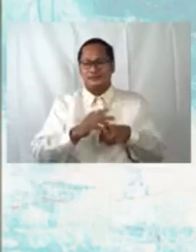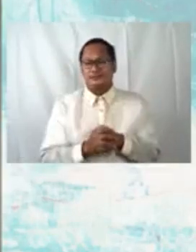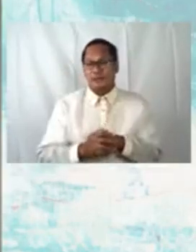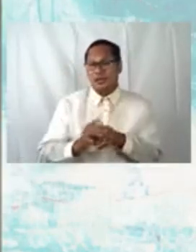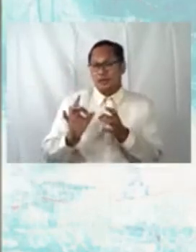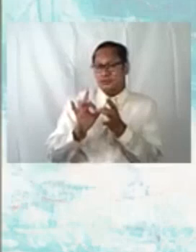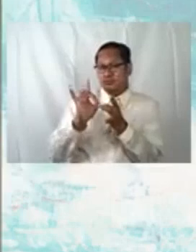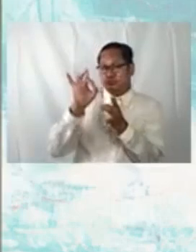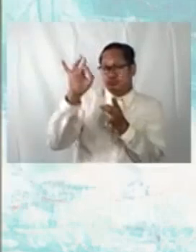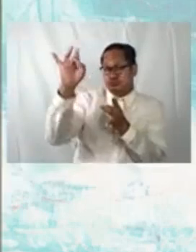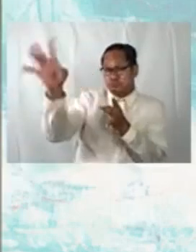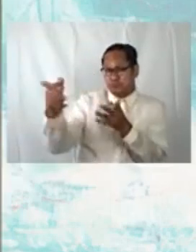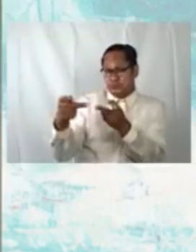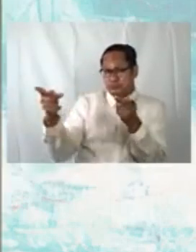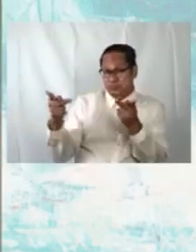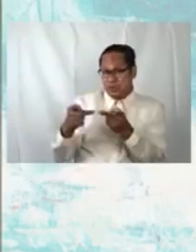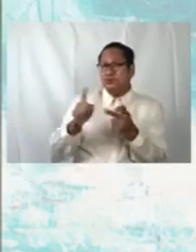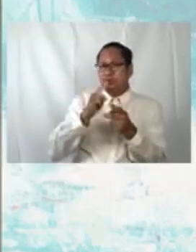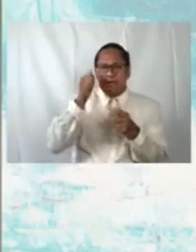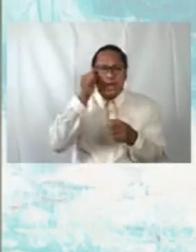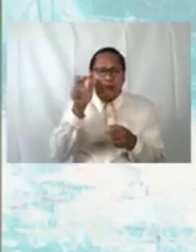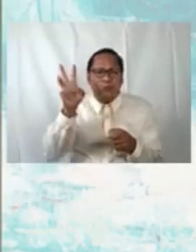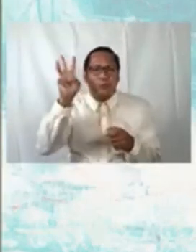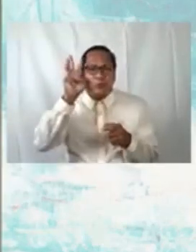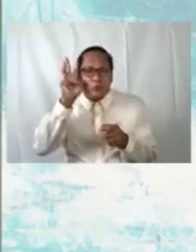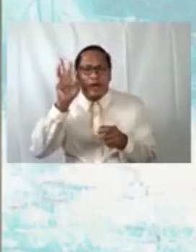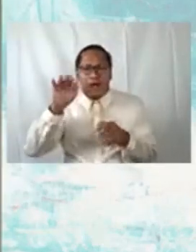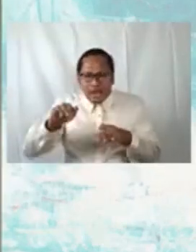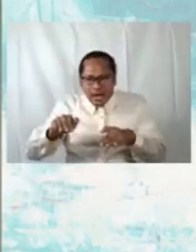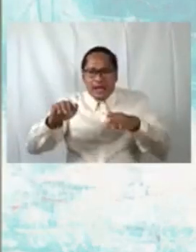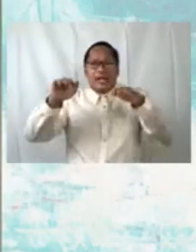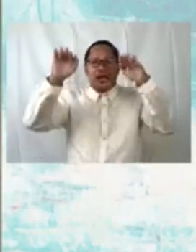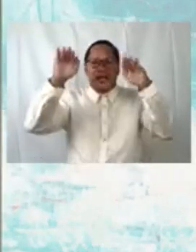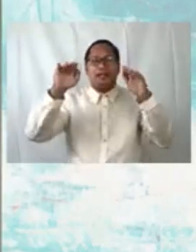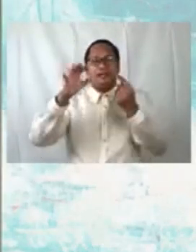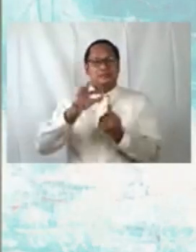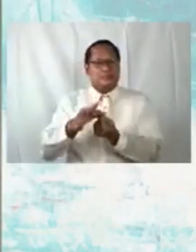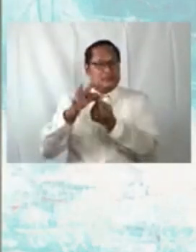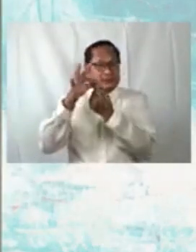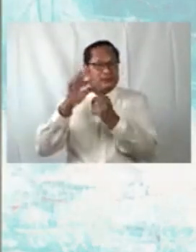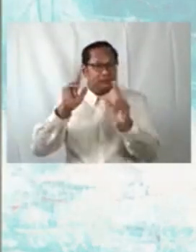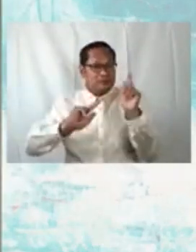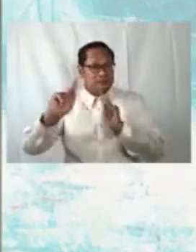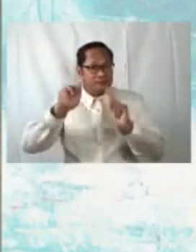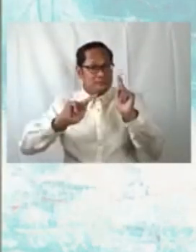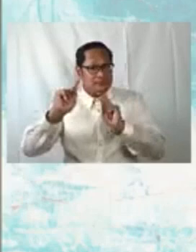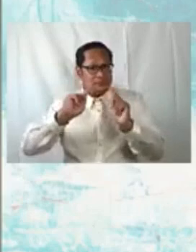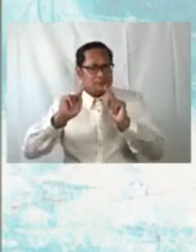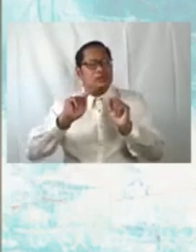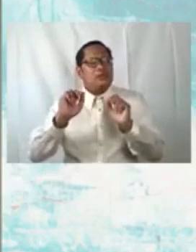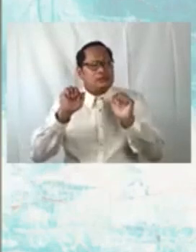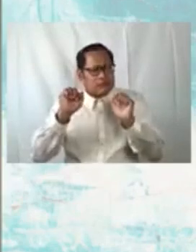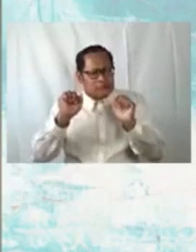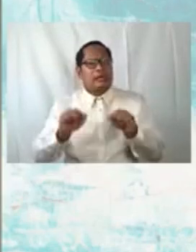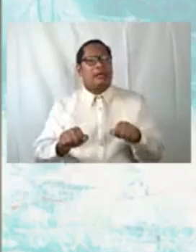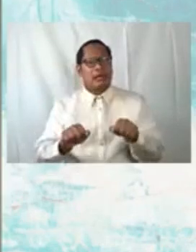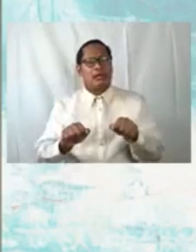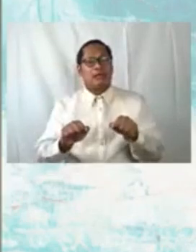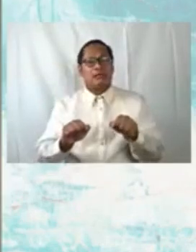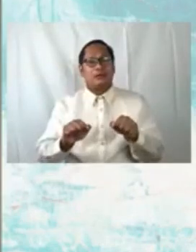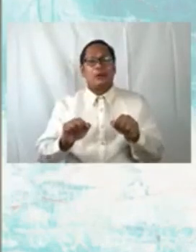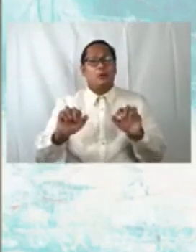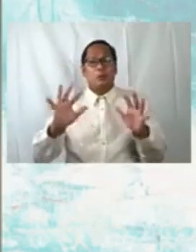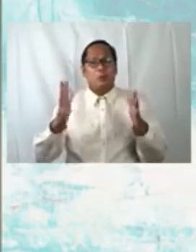lugar, kayo ang nagmumulat ng isip, lalo na sa mga tao na maaaring walang